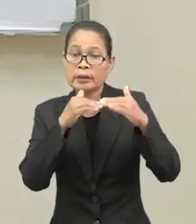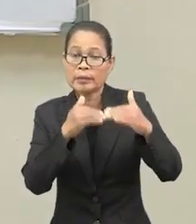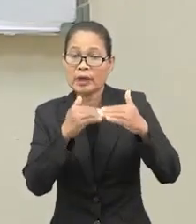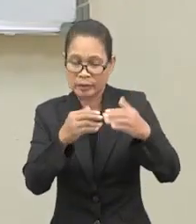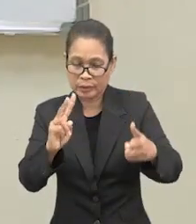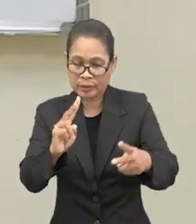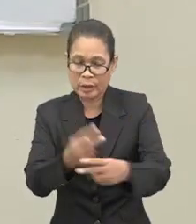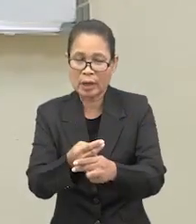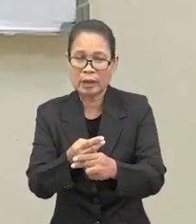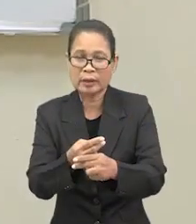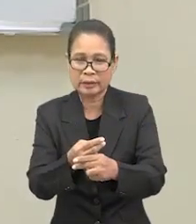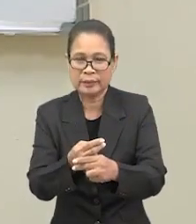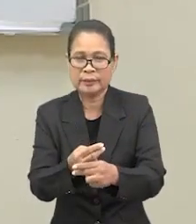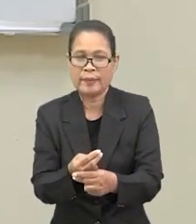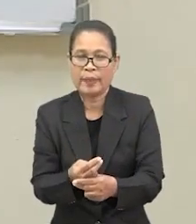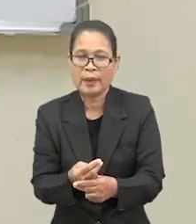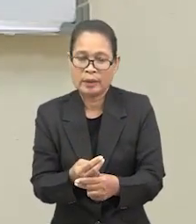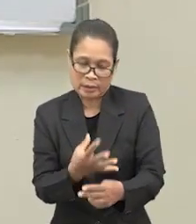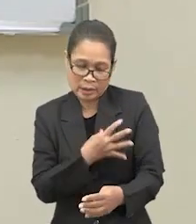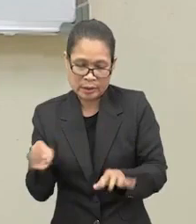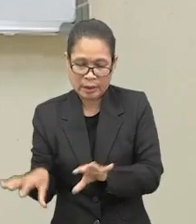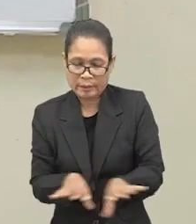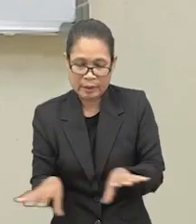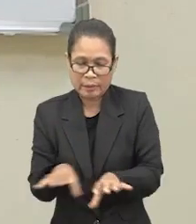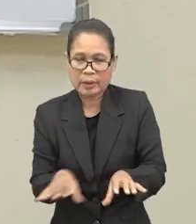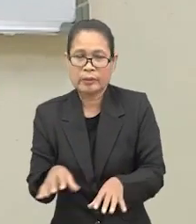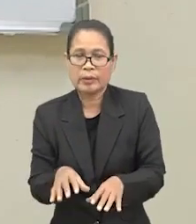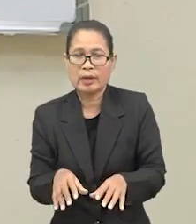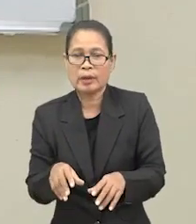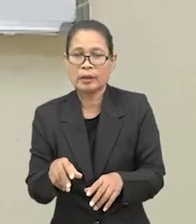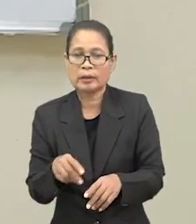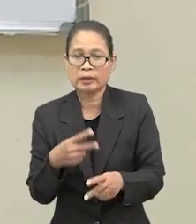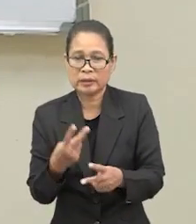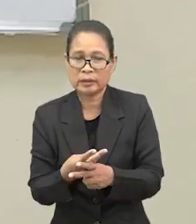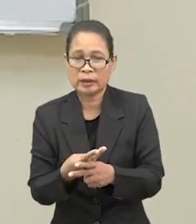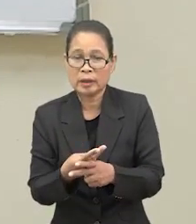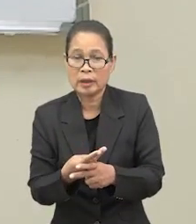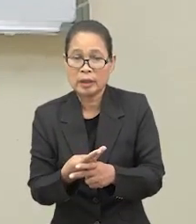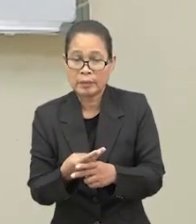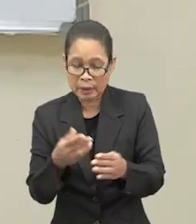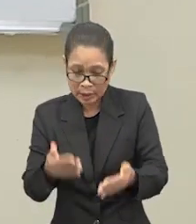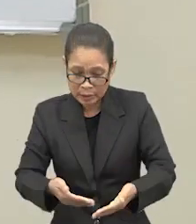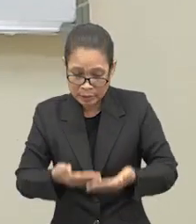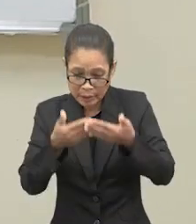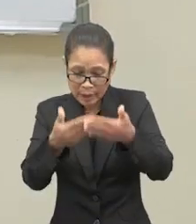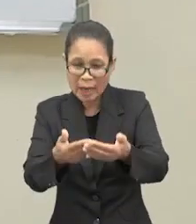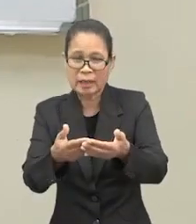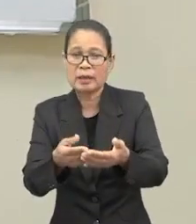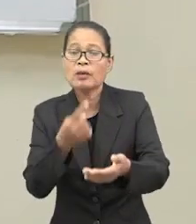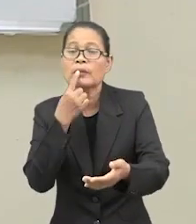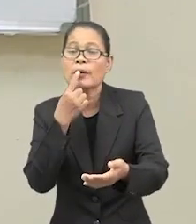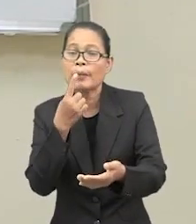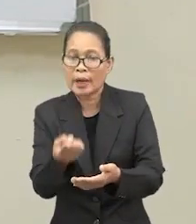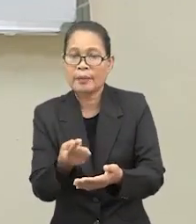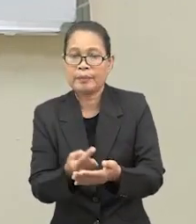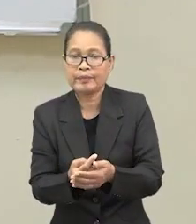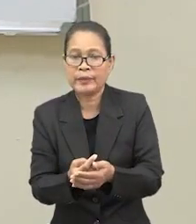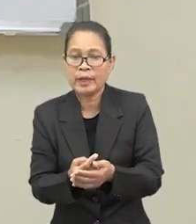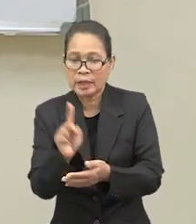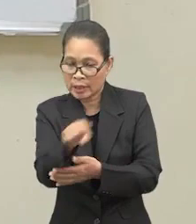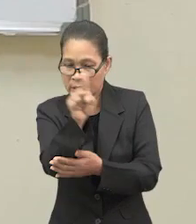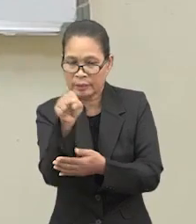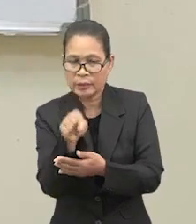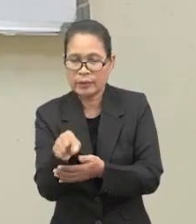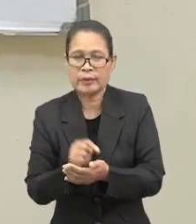cư tư cầm nọt giờ tù ổn chà, nâng sẽ cao một phép rồi bỏ tù ổn miền này thay dưỡng bằng cát bầm